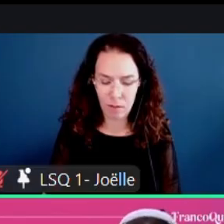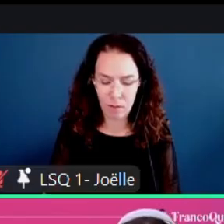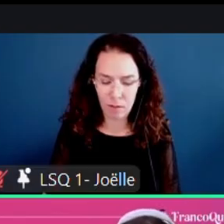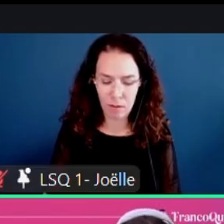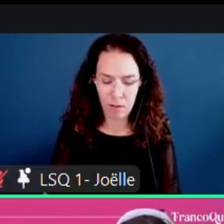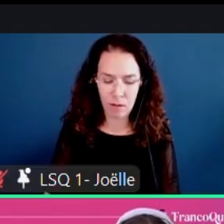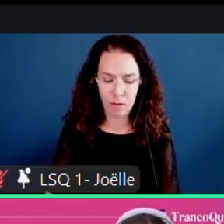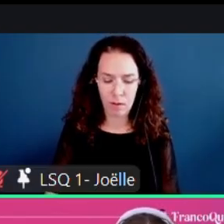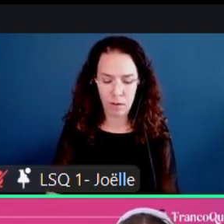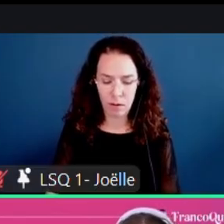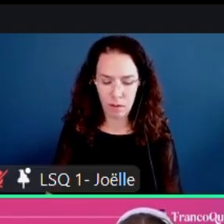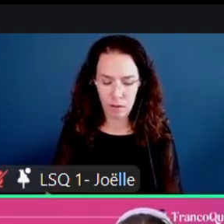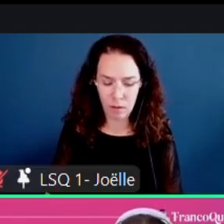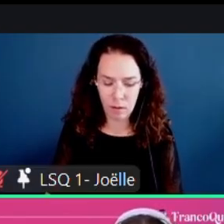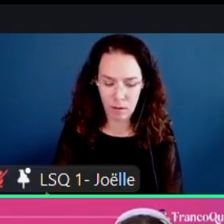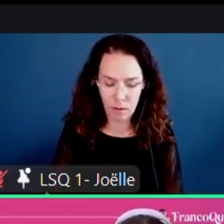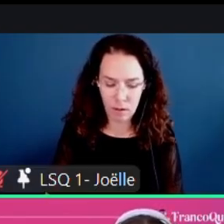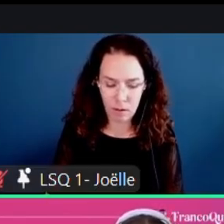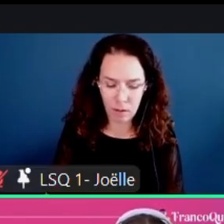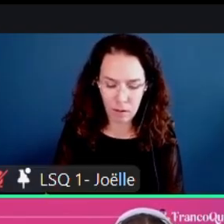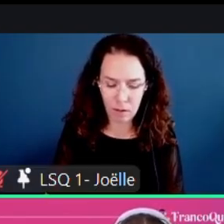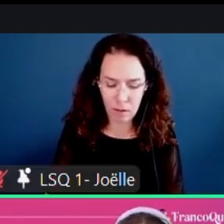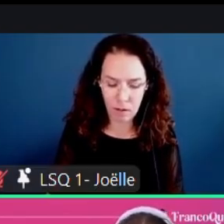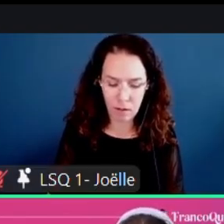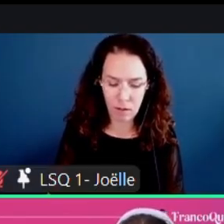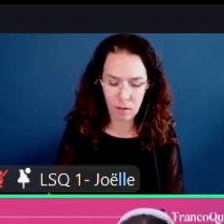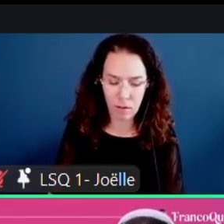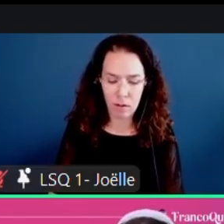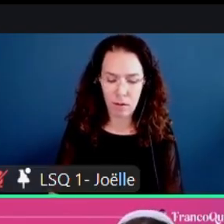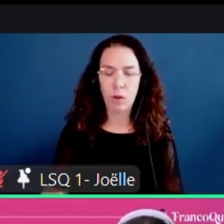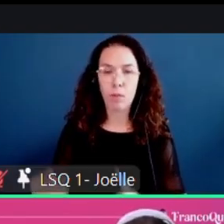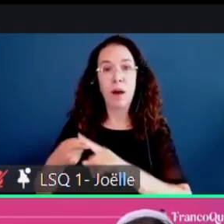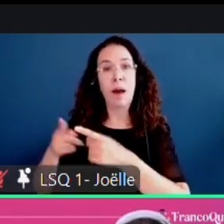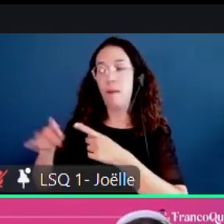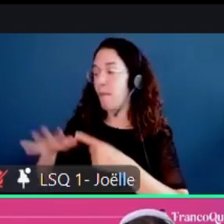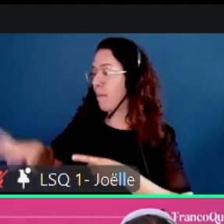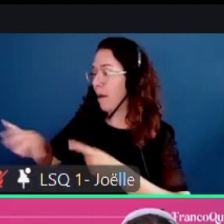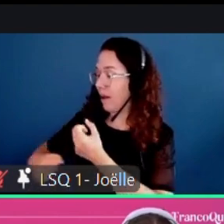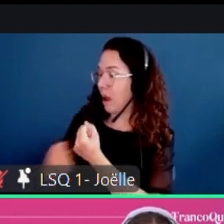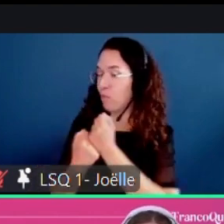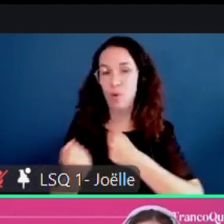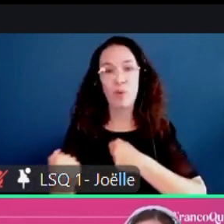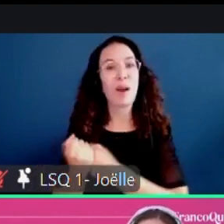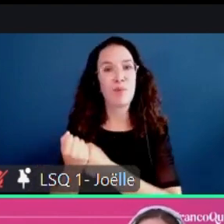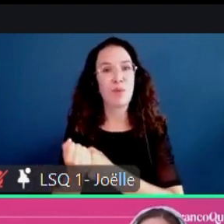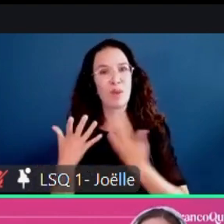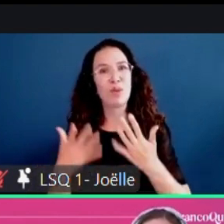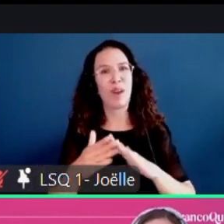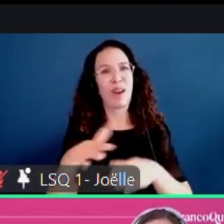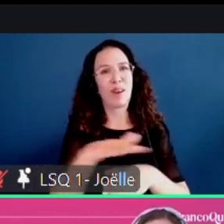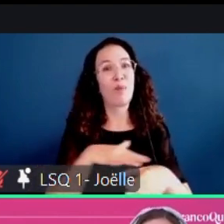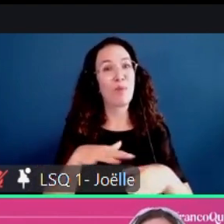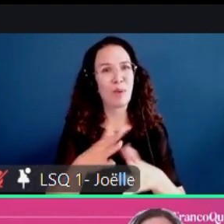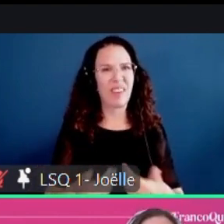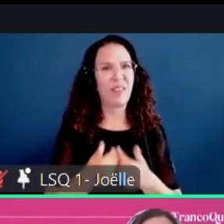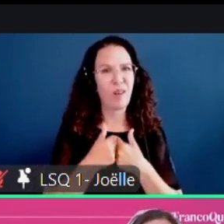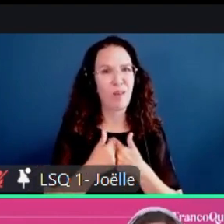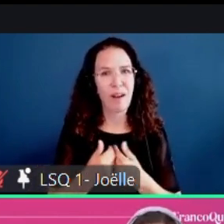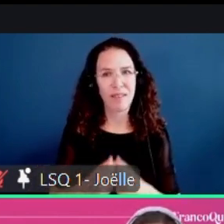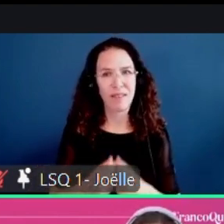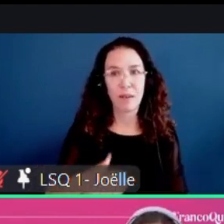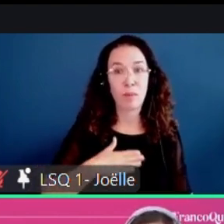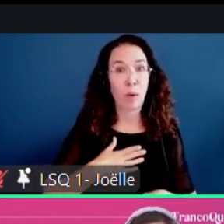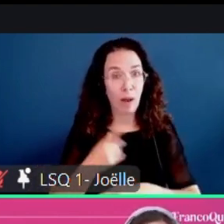par les pairs, offrir des programmes d'appui par les pairs. C'est quelque chose qui est fortement demandé par les membres de nos communautés parce que, bon, même